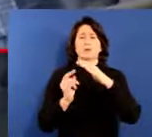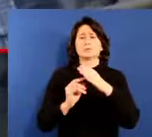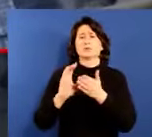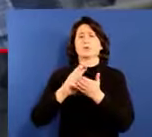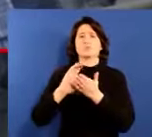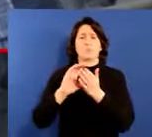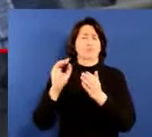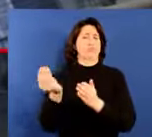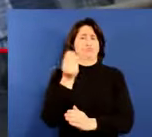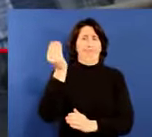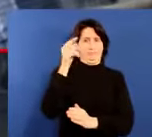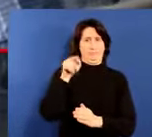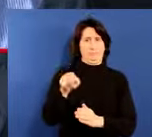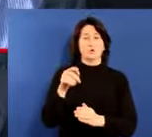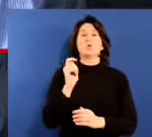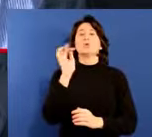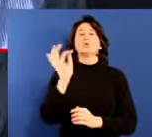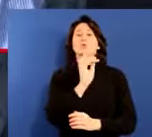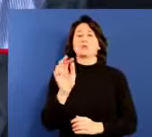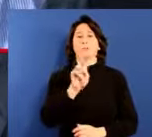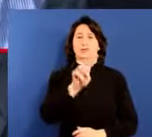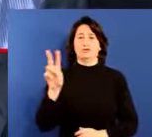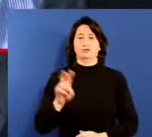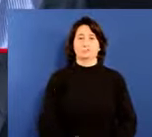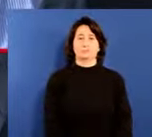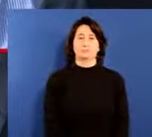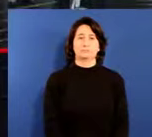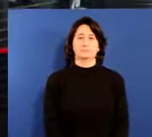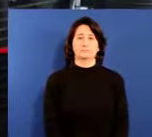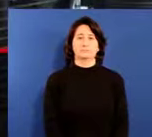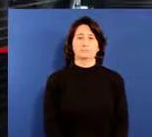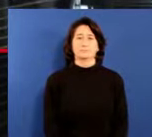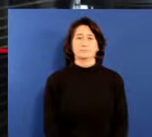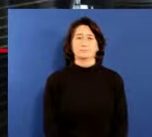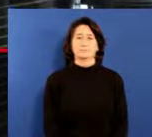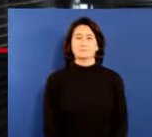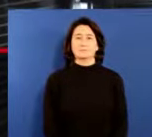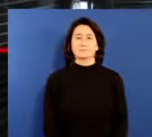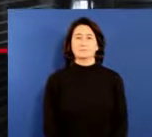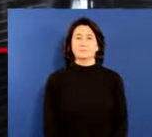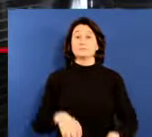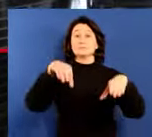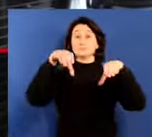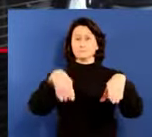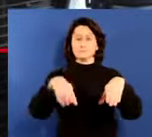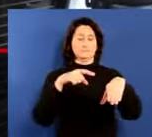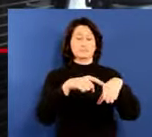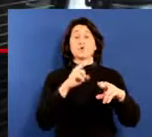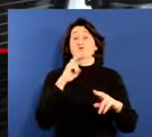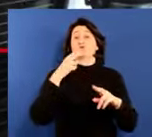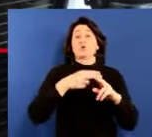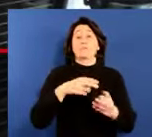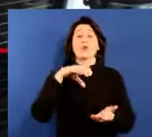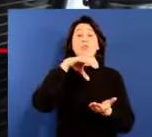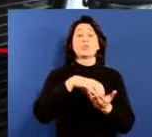artxiboak kudeatzeko. Horrez gain zentroak 31 enplegu sortu ditu, horietatik 22 desgaitasuna duten pertsonek